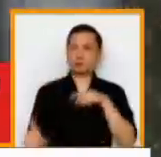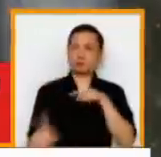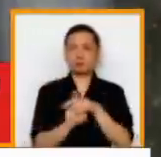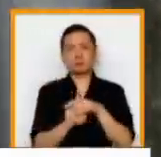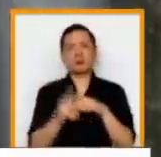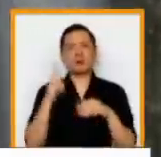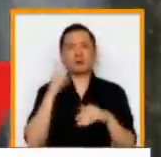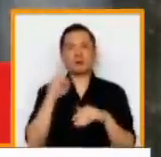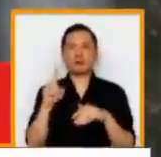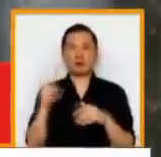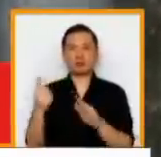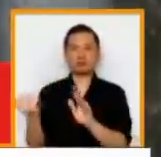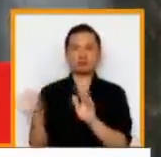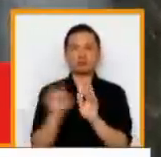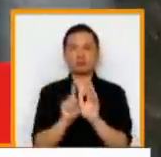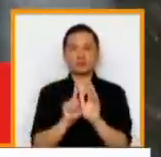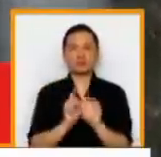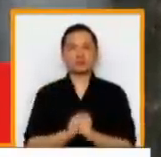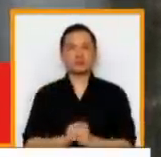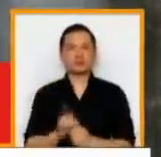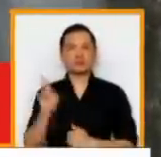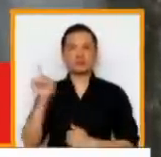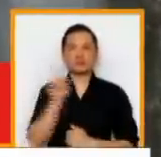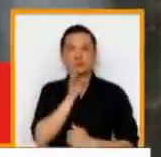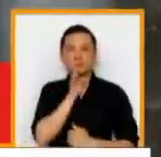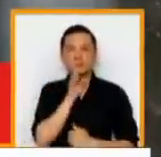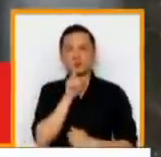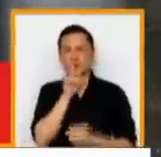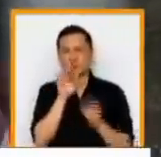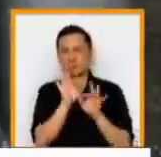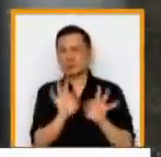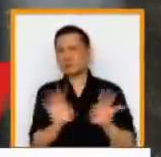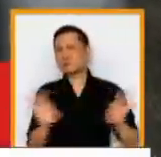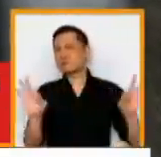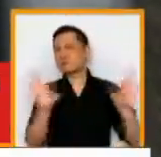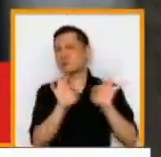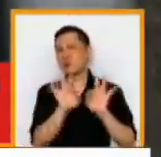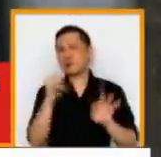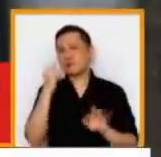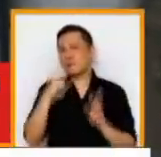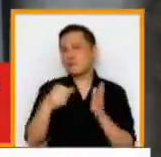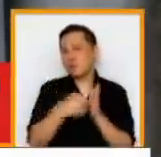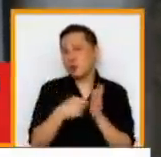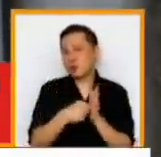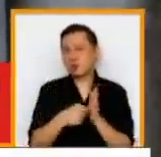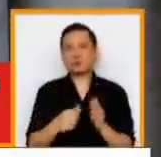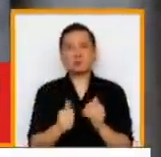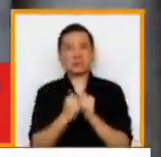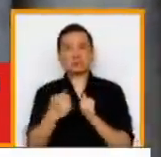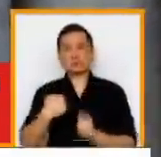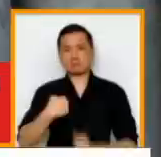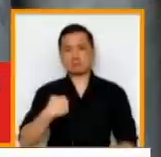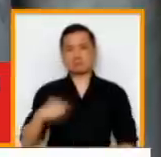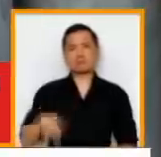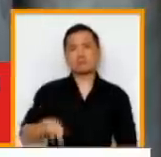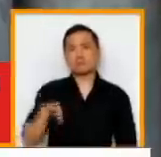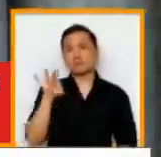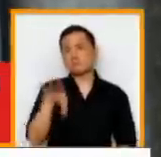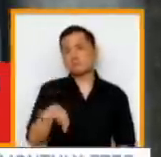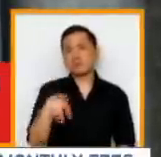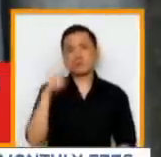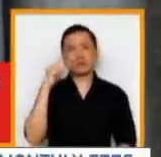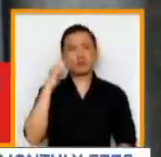Sobrang halaga po ng boto kasi parang makakontribute ako sa mga ano, mayahalal na